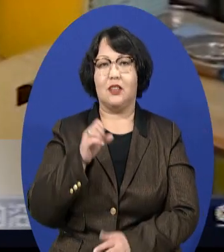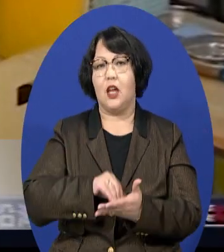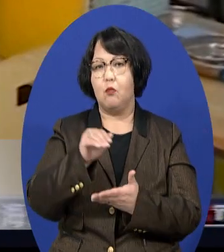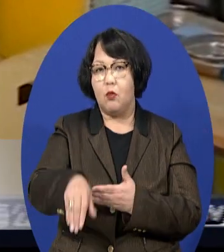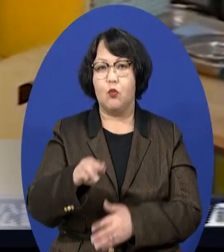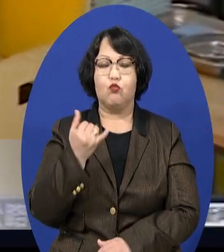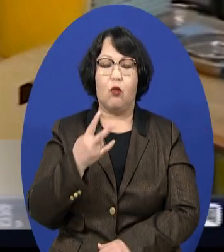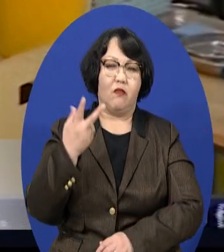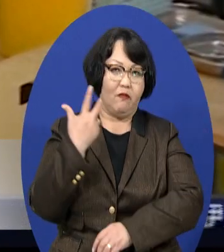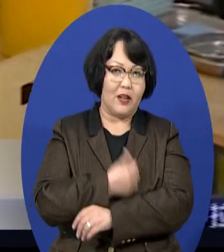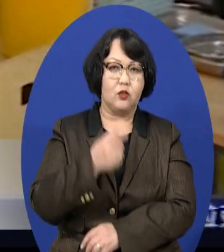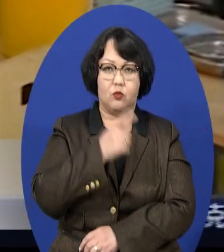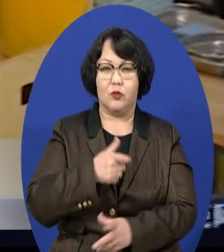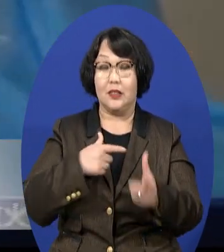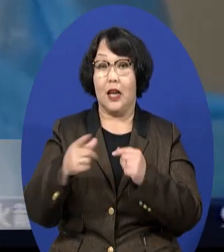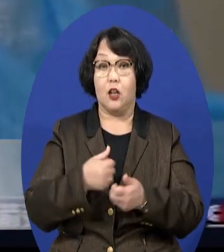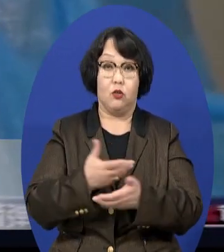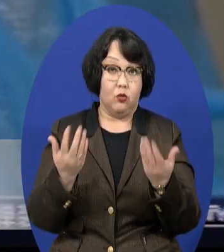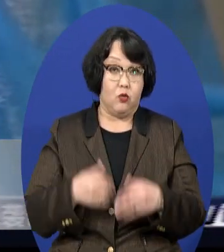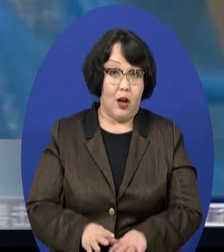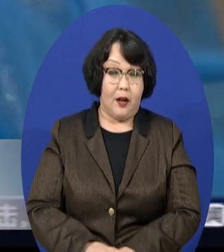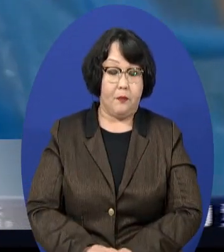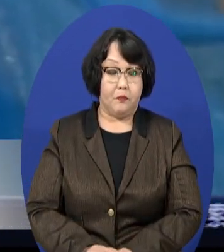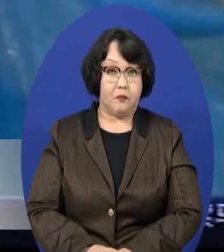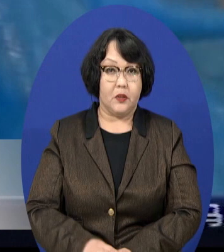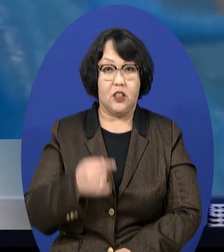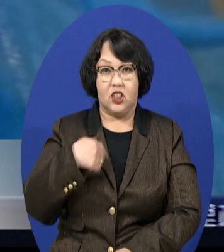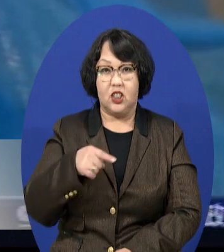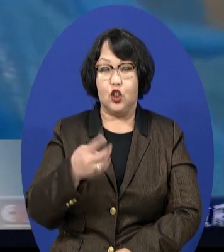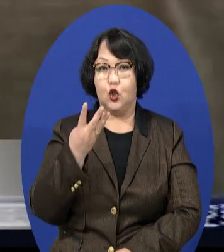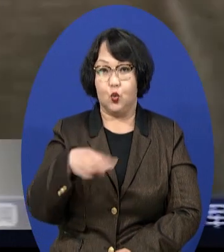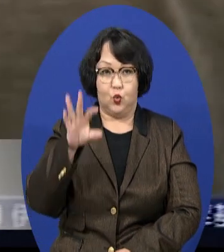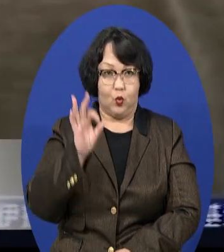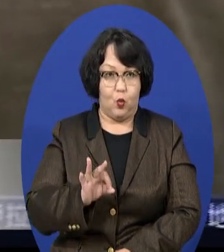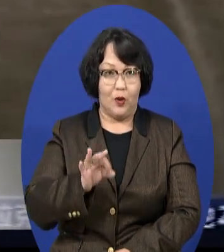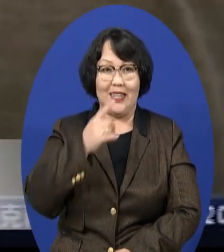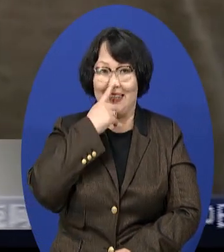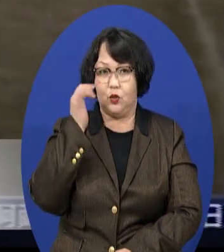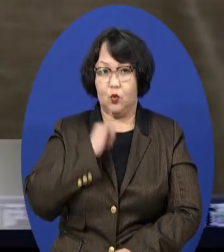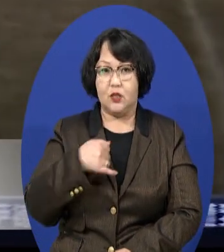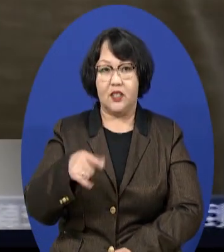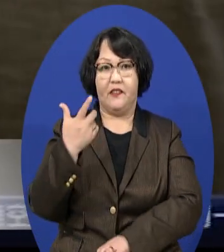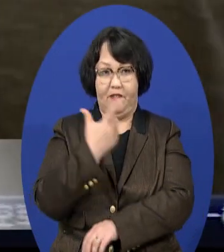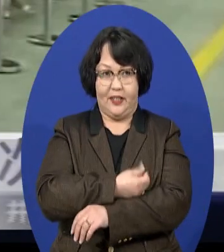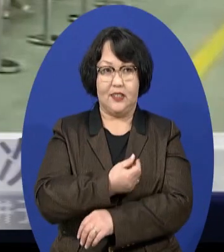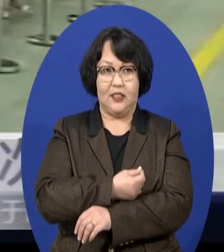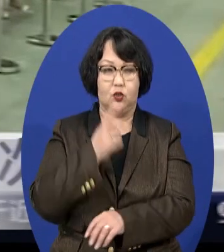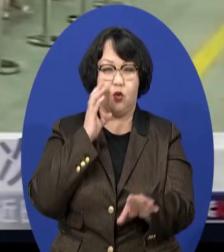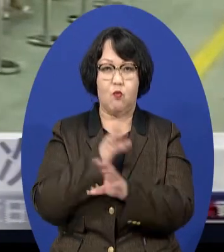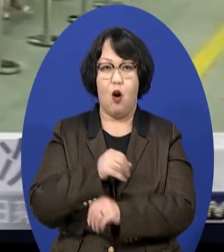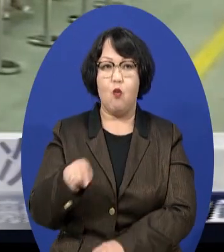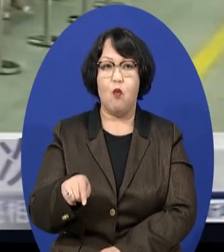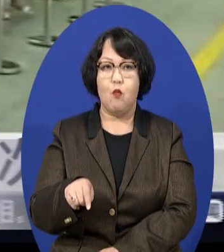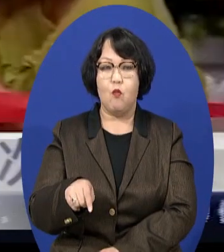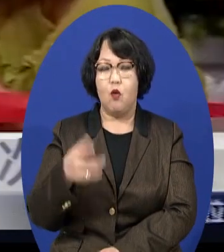тэрбум тун вакциныг хүмүүст тариад байгаа юм. Тэгвэл үүний бараг 40% хятад улсын вакцины жуулалт бүрдүүлж байна.